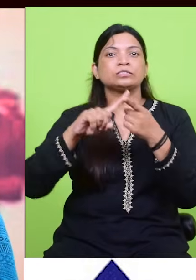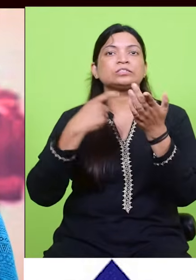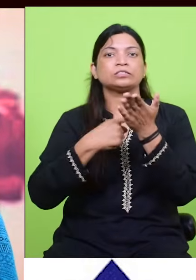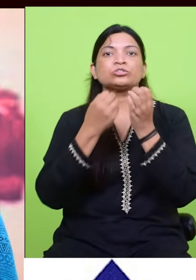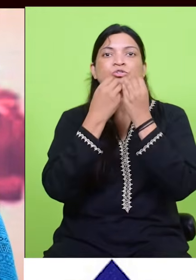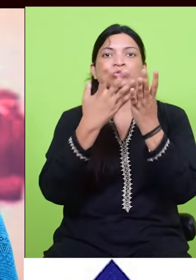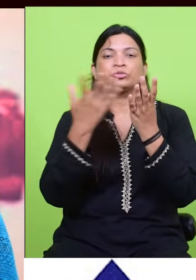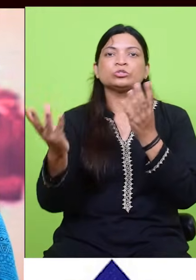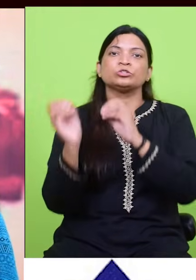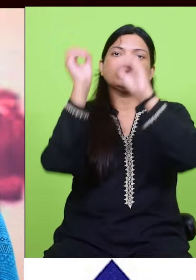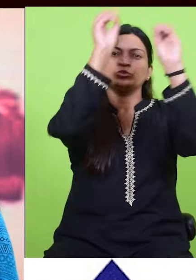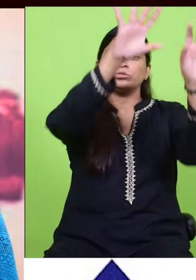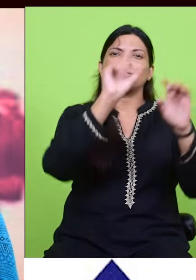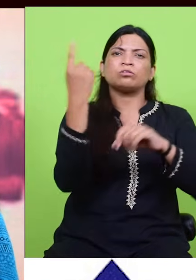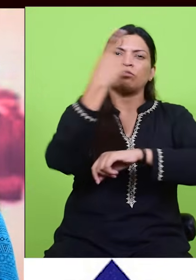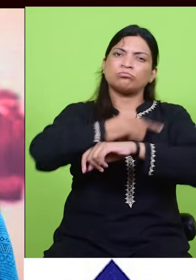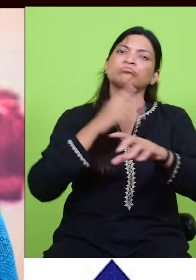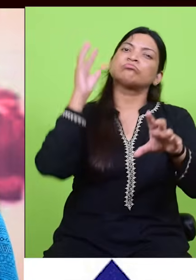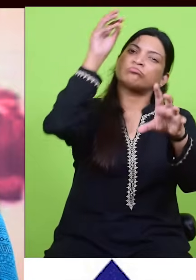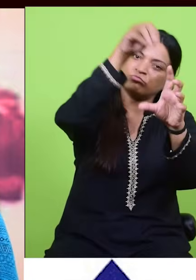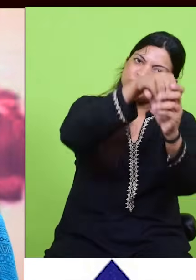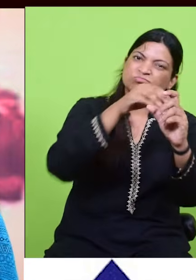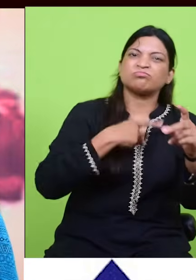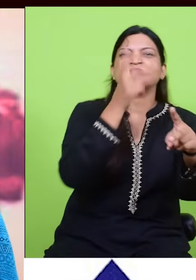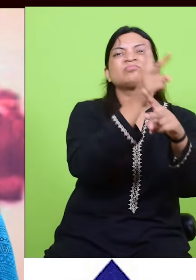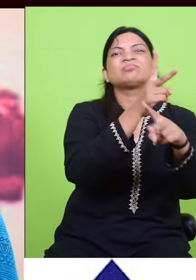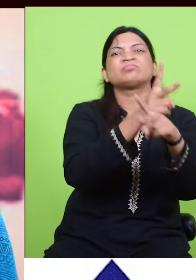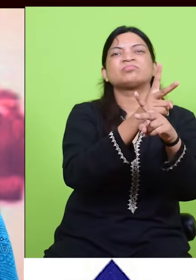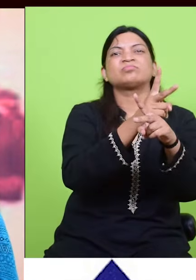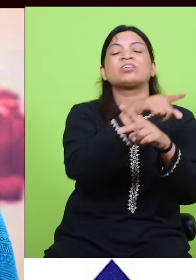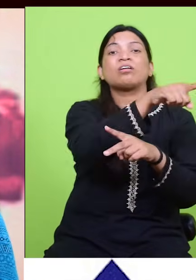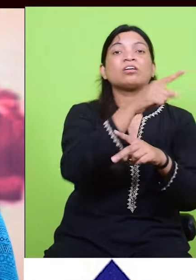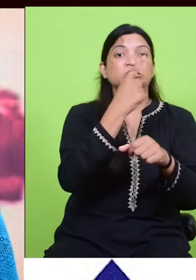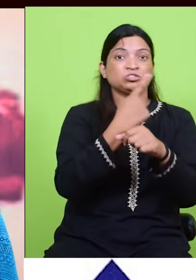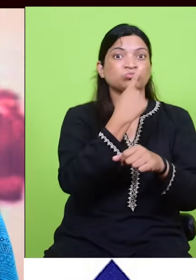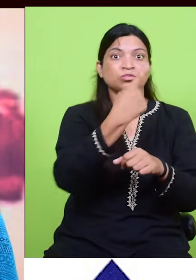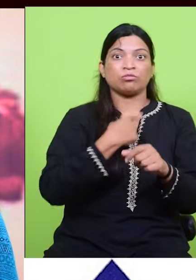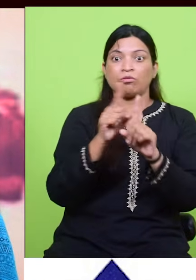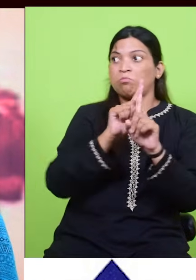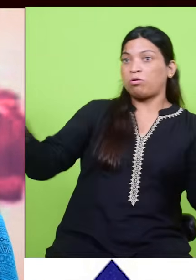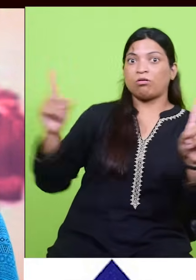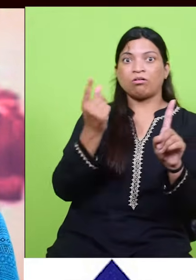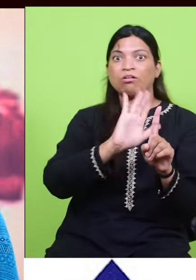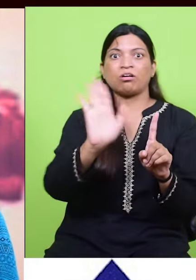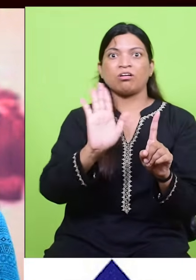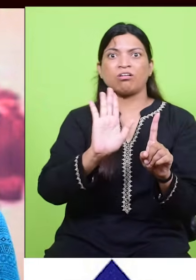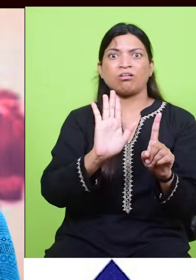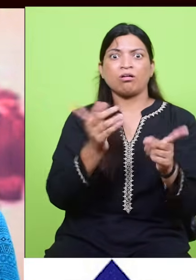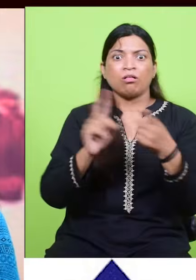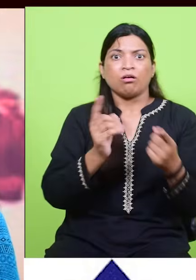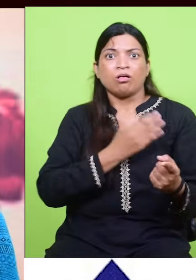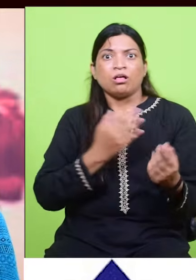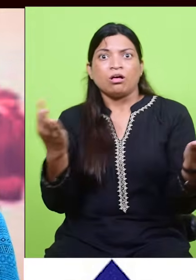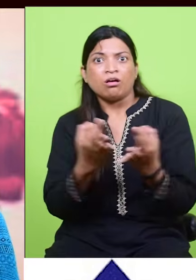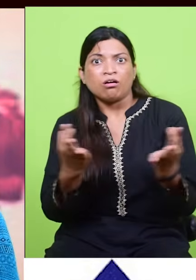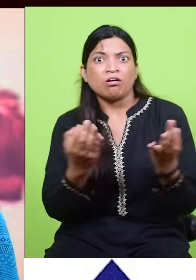दिन इसके साथ रही। धीरे धीरे थोड़ा दूर होते कि मैडम बोले एकदम हम बच्चों को दूर नहीं कर सकते, बच्चों में कोई प्रॉब्लम आ जाए या डर जाए कुछ